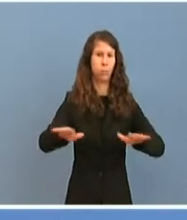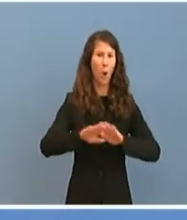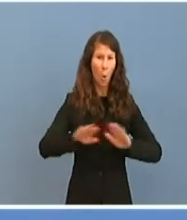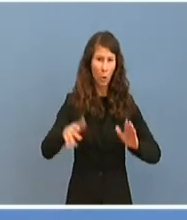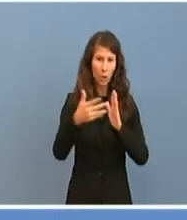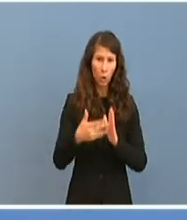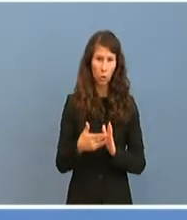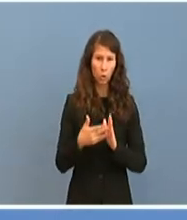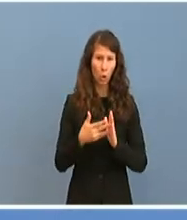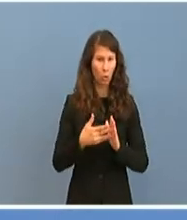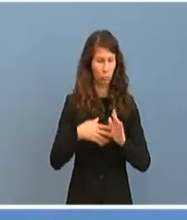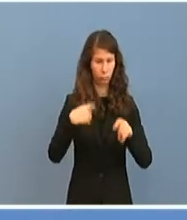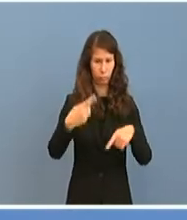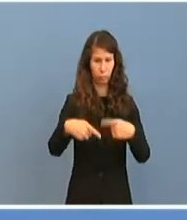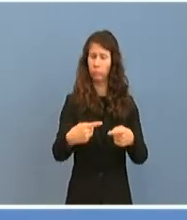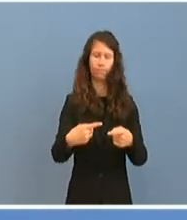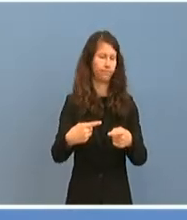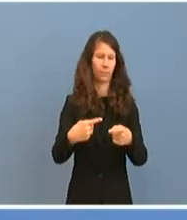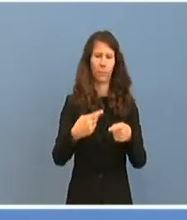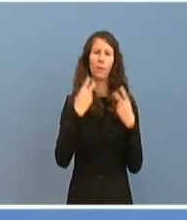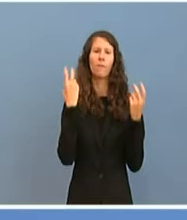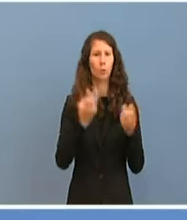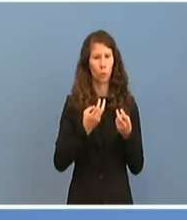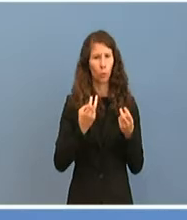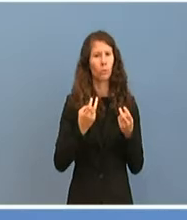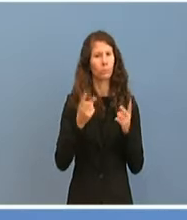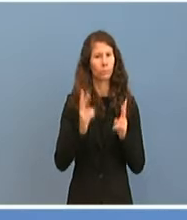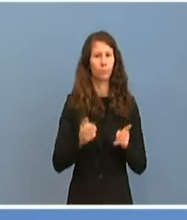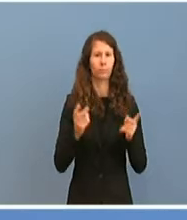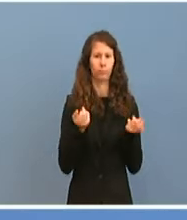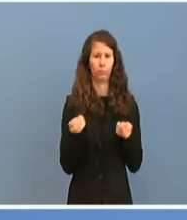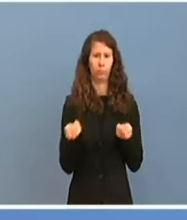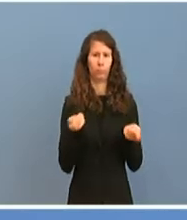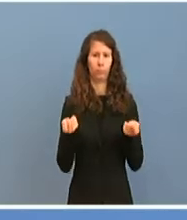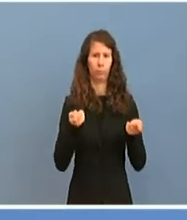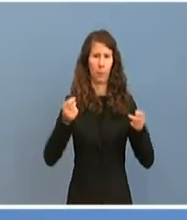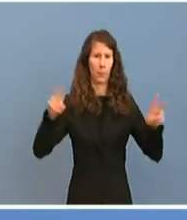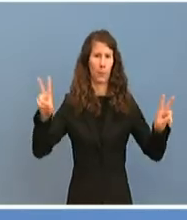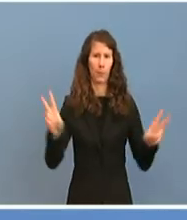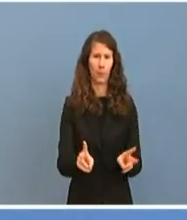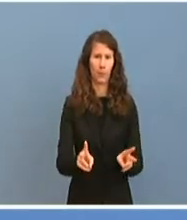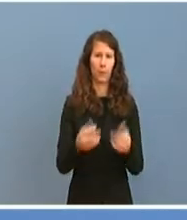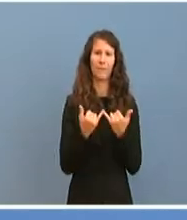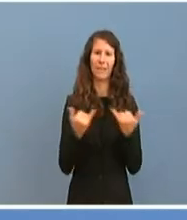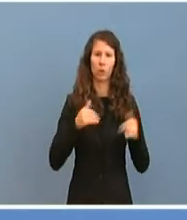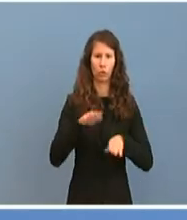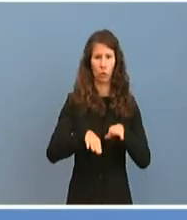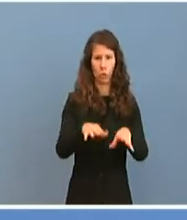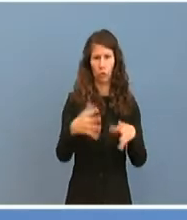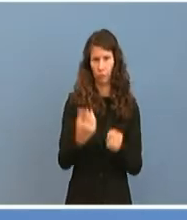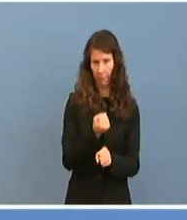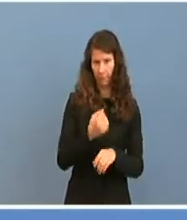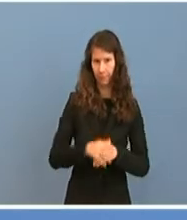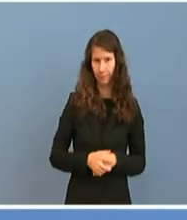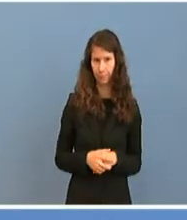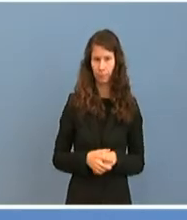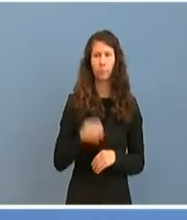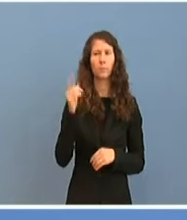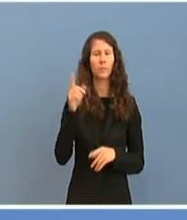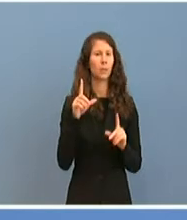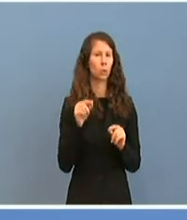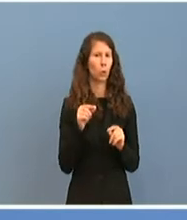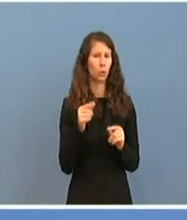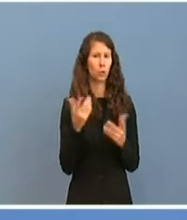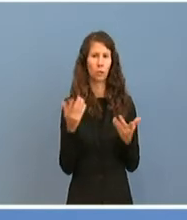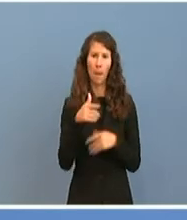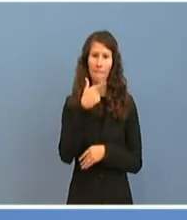zu lassen beziehungsweise wieder unter Kontrolle zu bringen, das richtige Vorgehen ist. Also würden Sie nicht ausschließen, dass